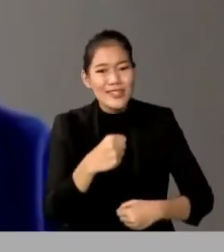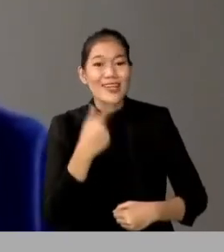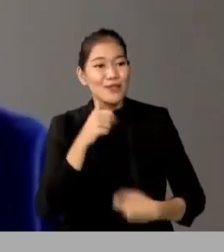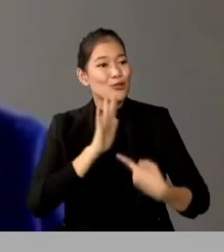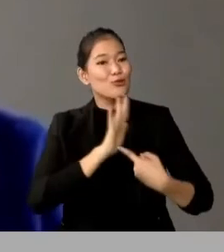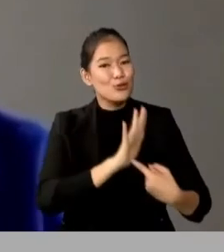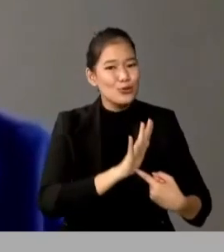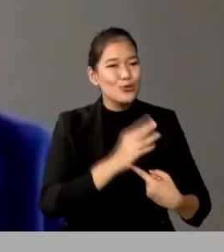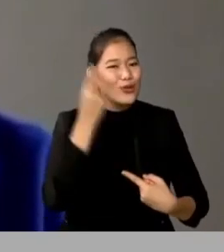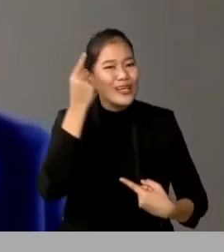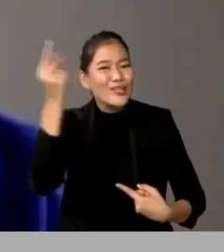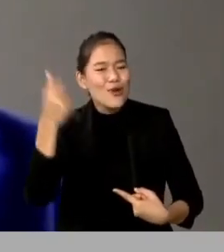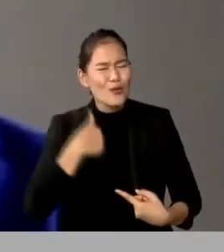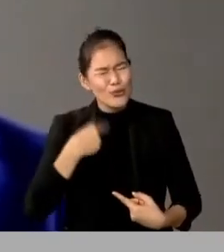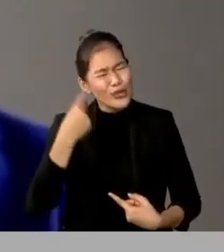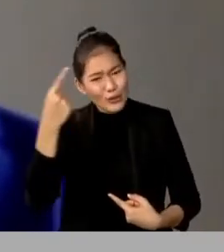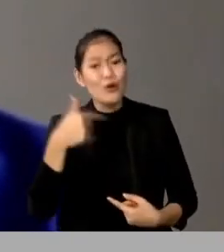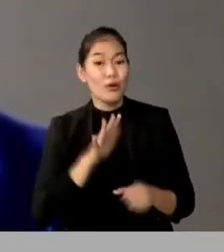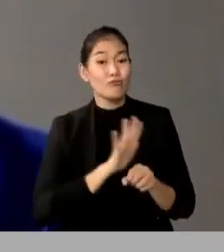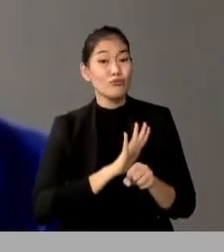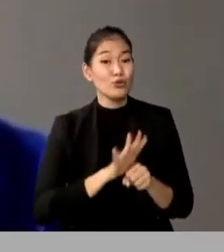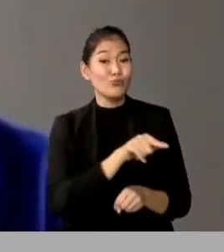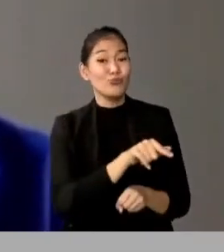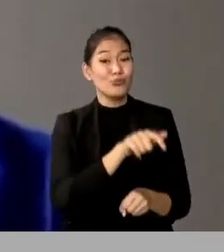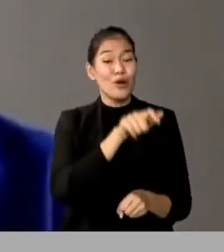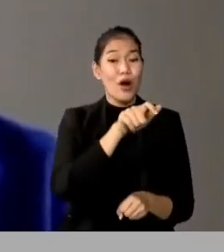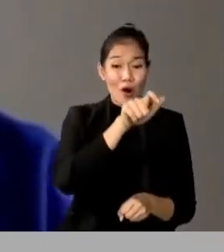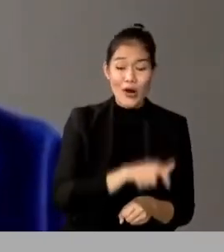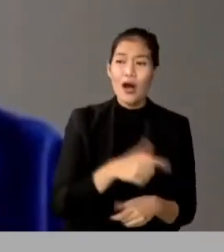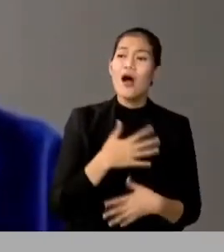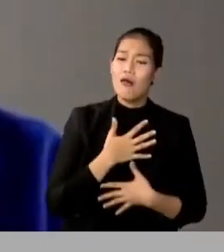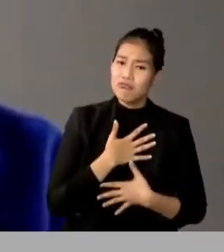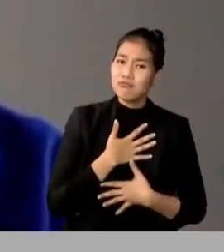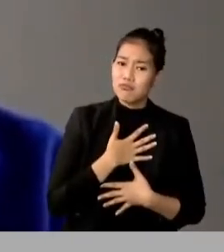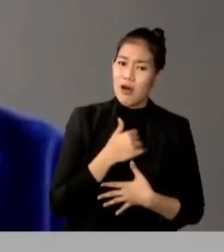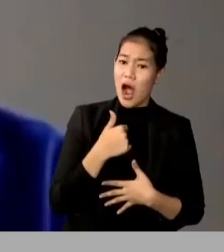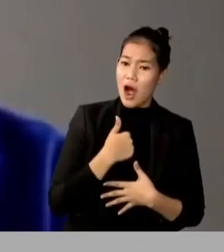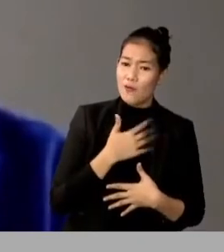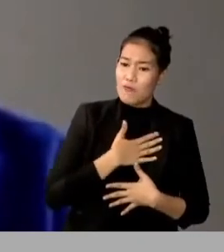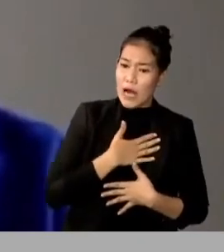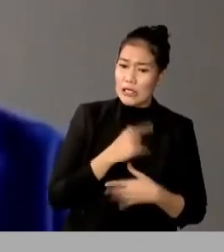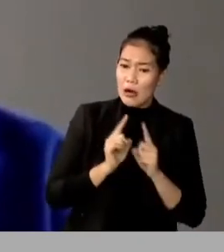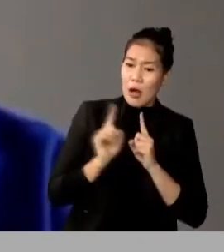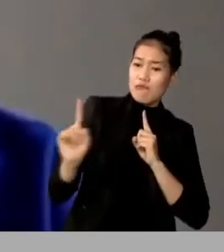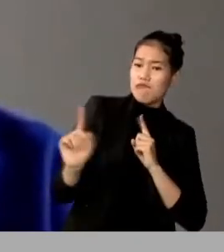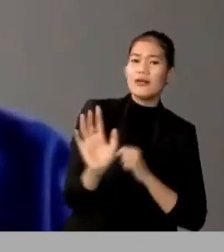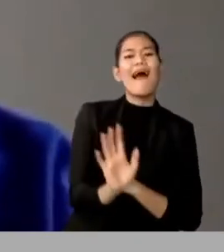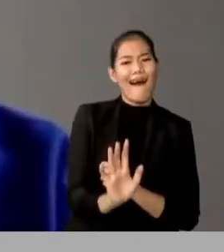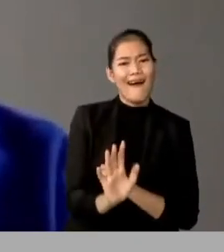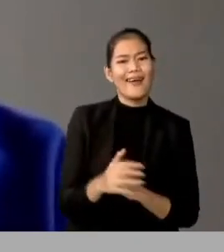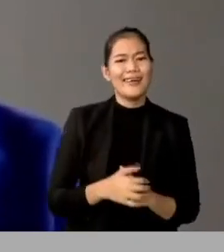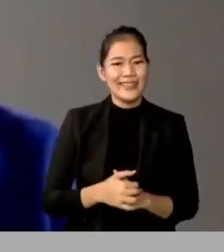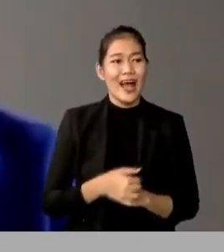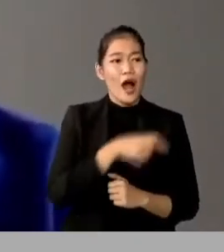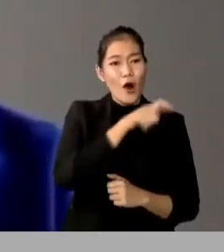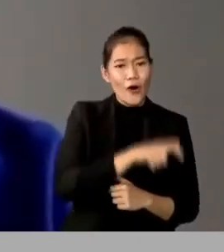mengekspresikan rasa Kerinduan itu sudah cukup bagi orangtua untuk meratakan bahwa Oh aku tidak ditinggal sendirian oleh anak-anakku